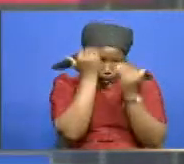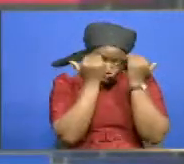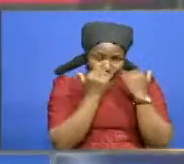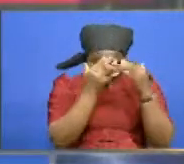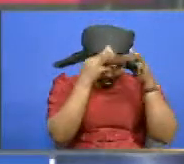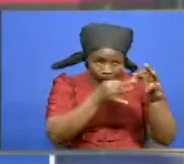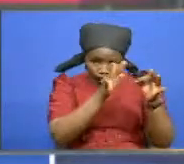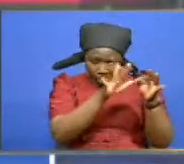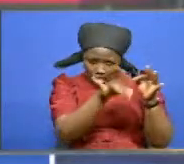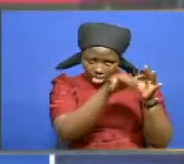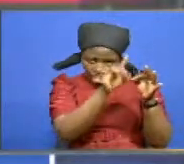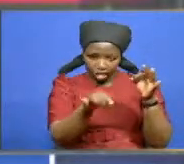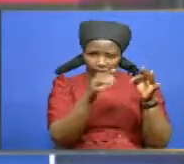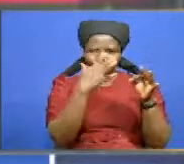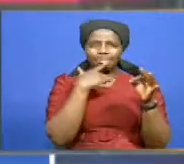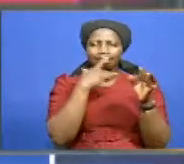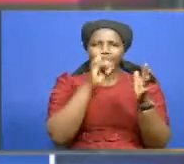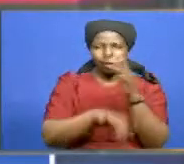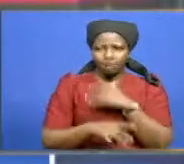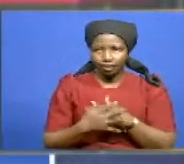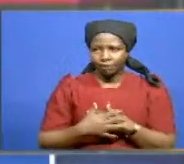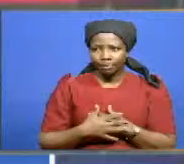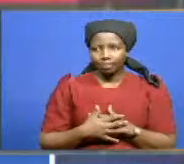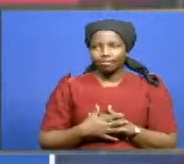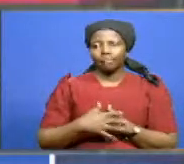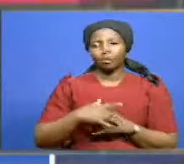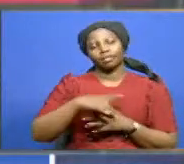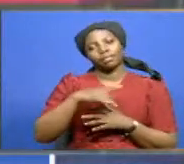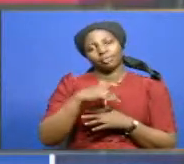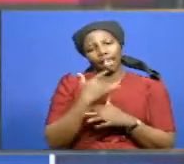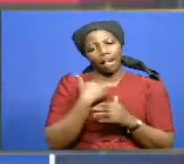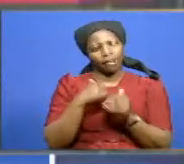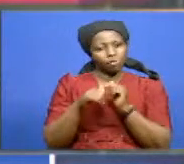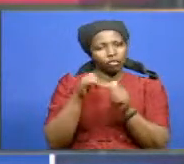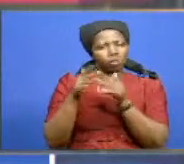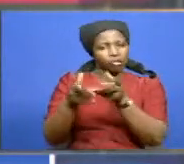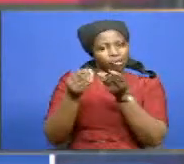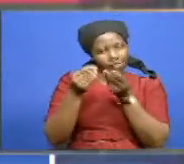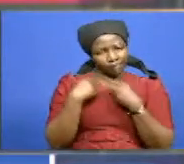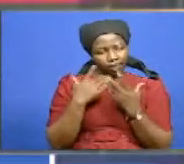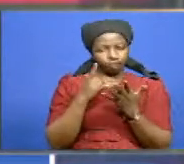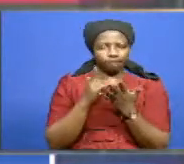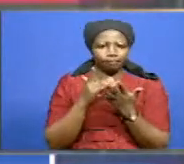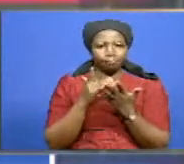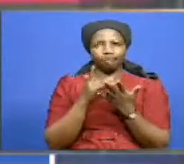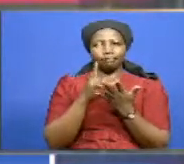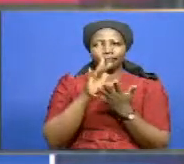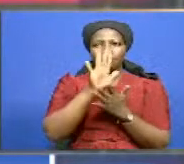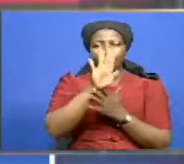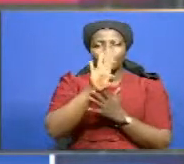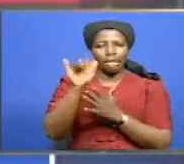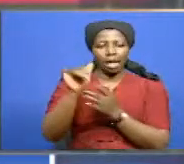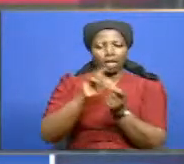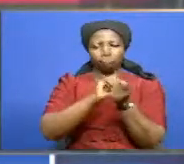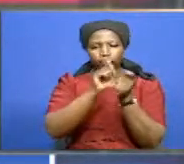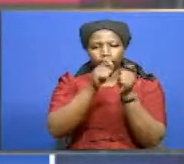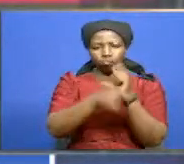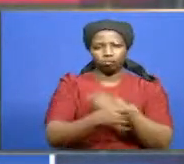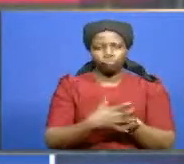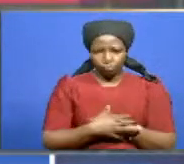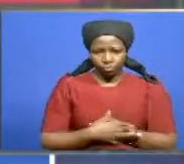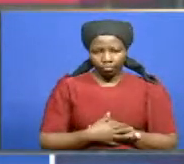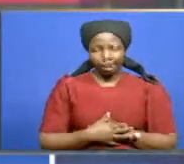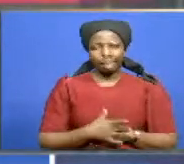bunge kupokea azimio la bunge la kaunti la kukataa mswada wa mwaka 2020 wa marekebisho ya katiba. Wawakilishi hao hata